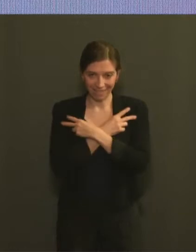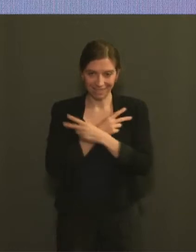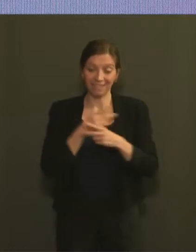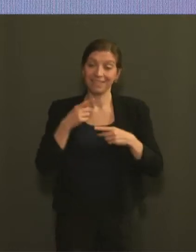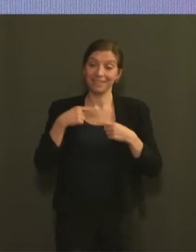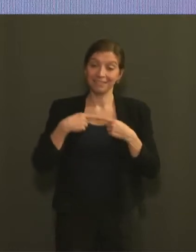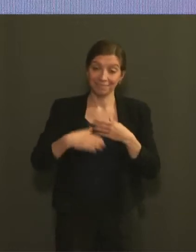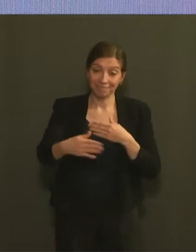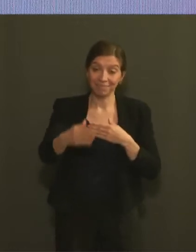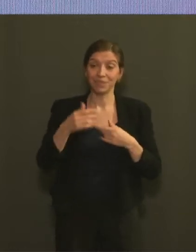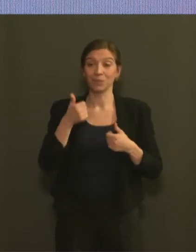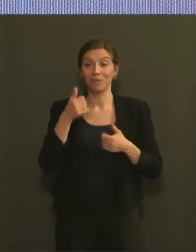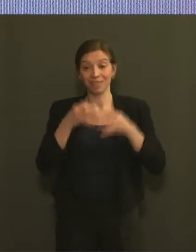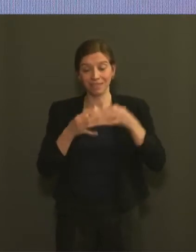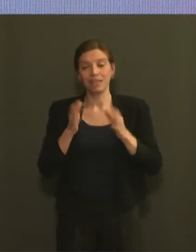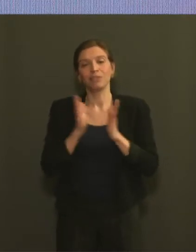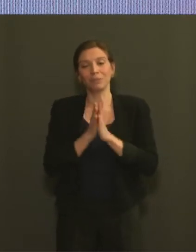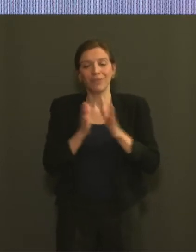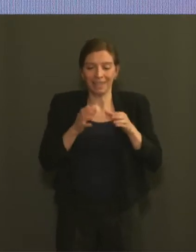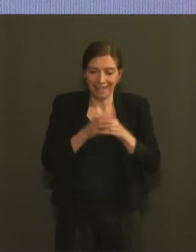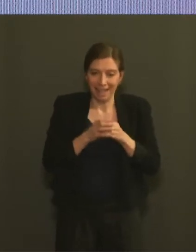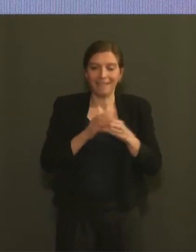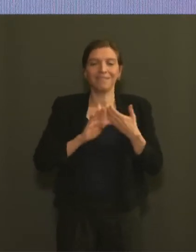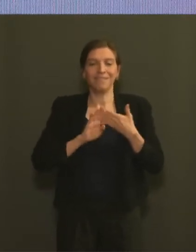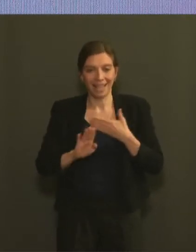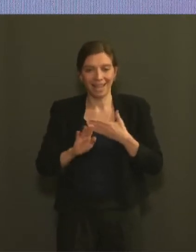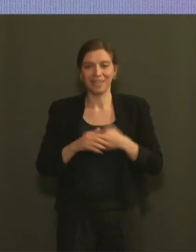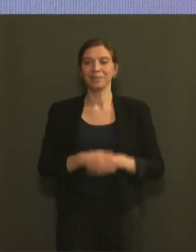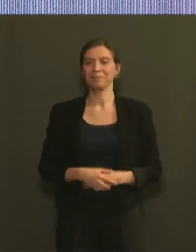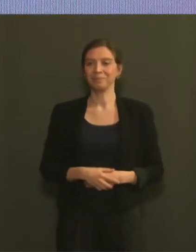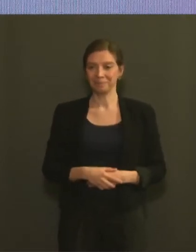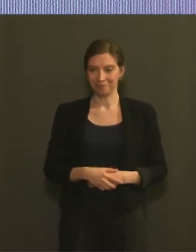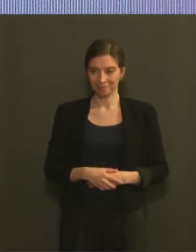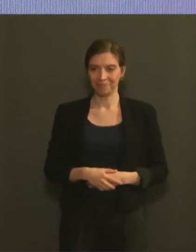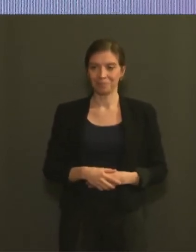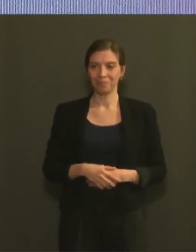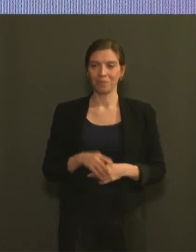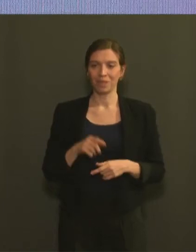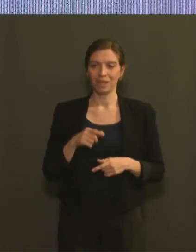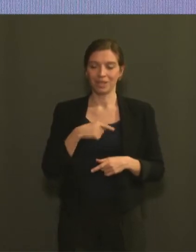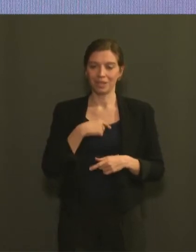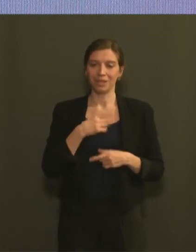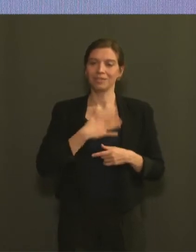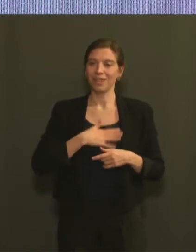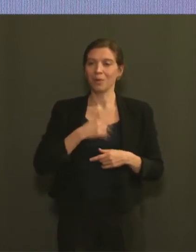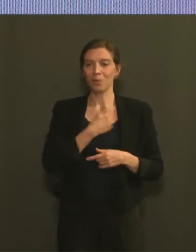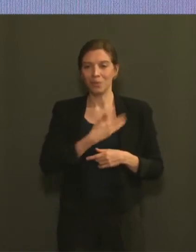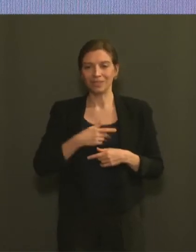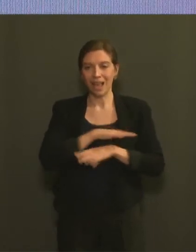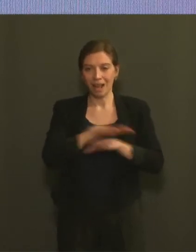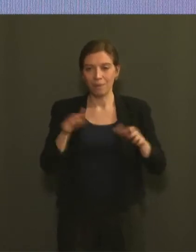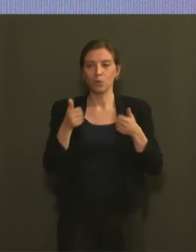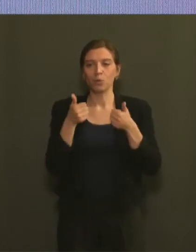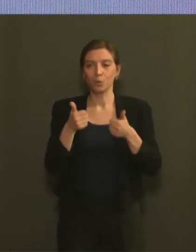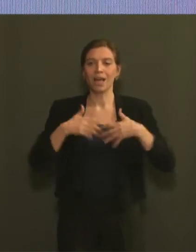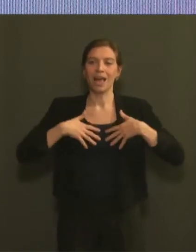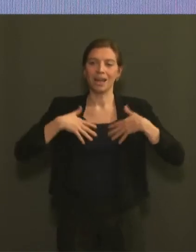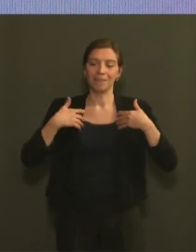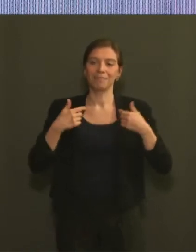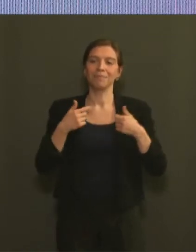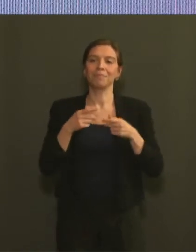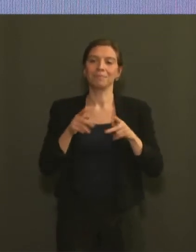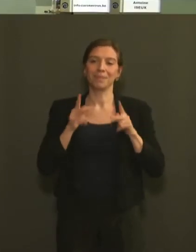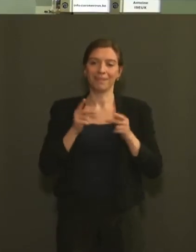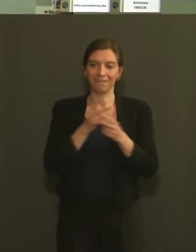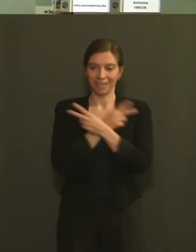ce n'est en rien au mieux dans ce tournoi un fan begin form 10-k quantité d'individus en